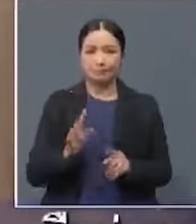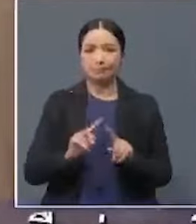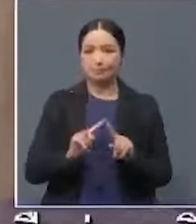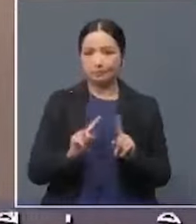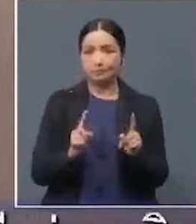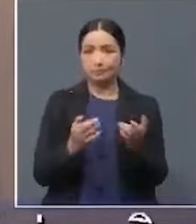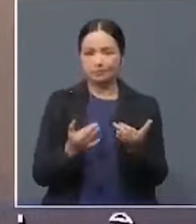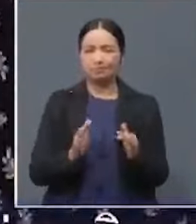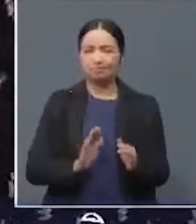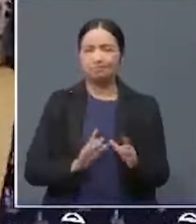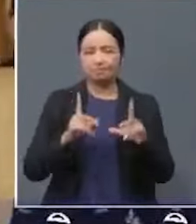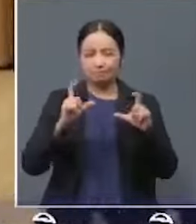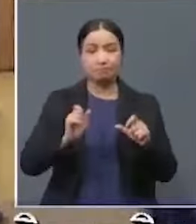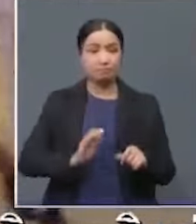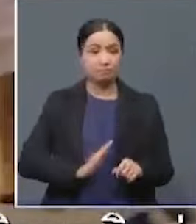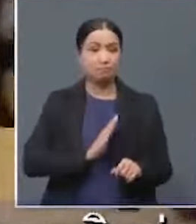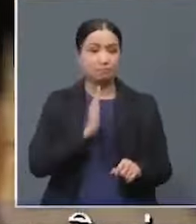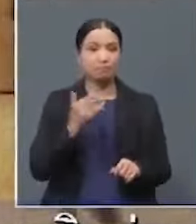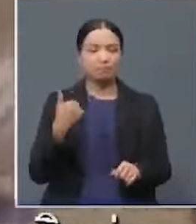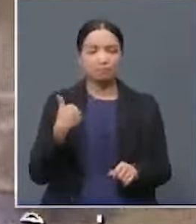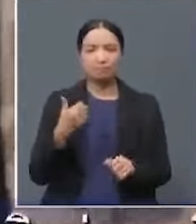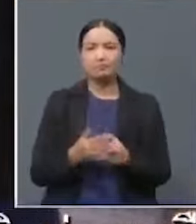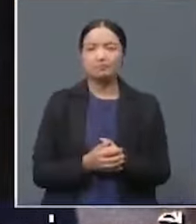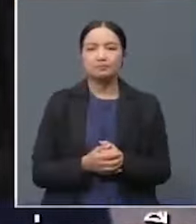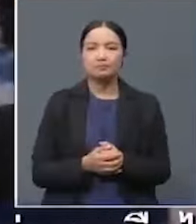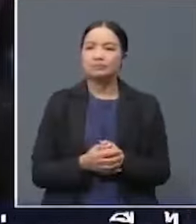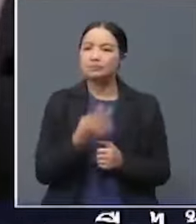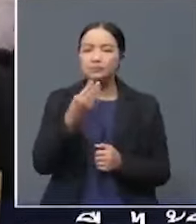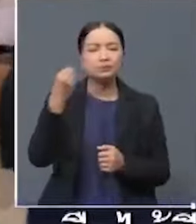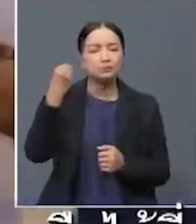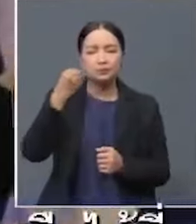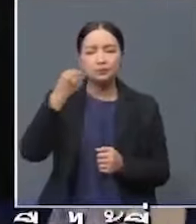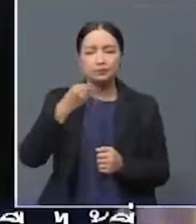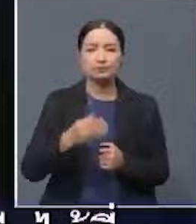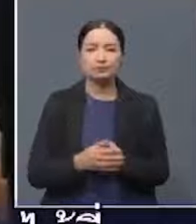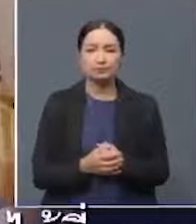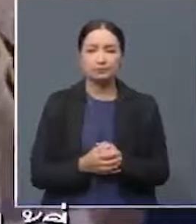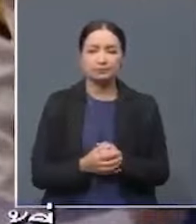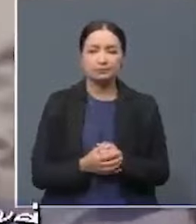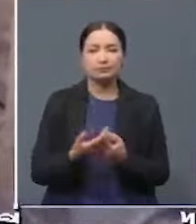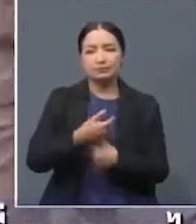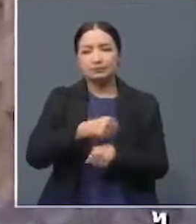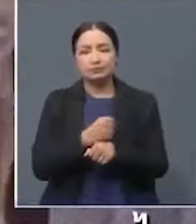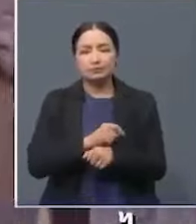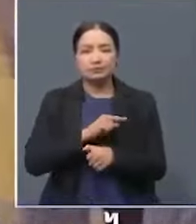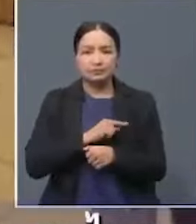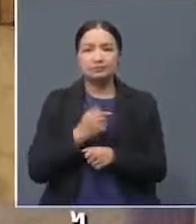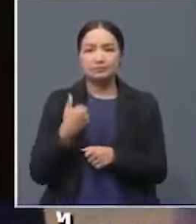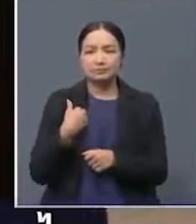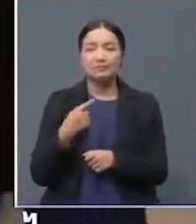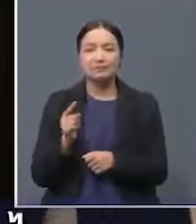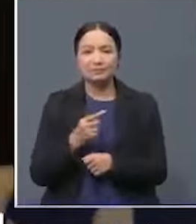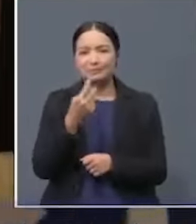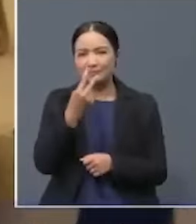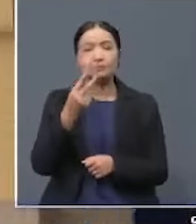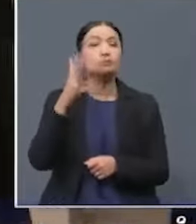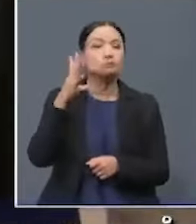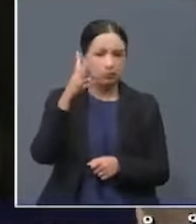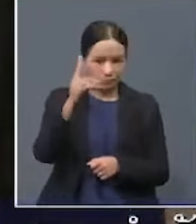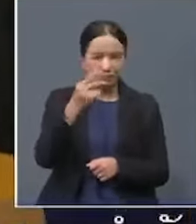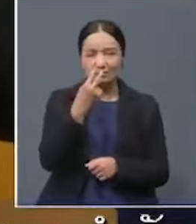การถ่ายภาพหมู่อย่างเป็นทางการที่เราเห็นว่าเป็นธรรมเนียมปฏิบัติของคณะรัฐมนตรีใหม่เวลาเข้าปฏิบัติหน้าที่เนี่ยจะเป็นบรรยากาศที่ได้เห็นกัน